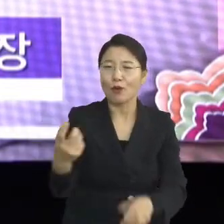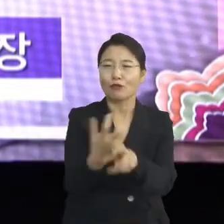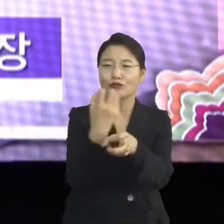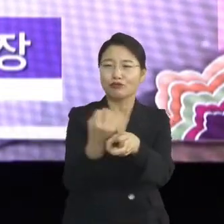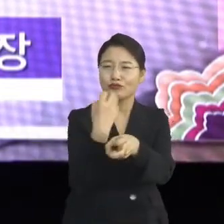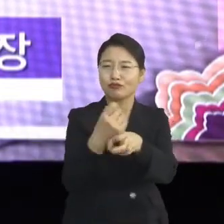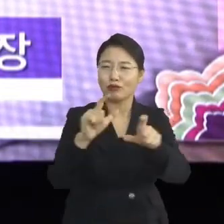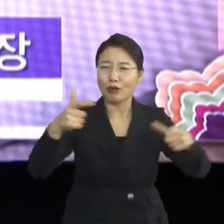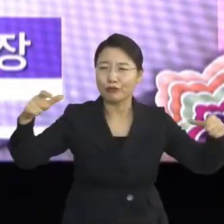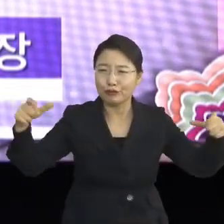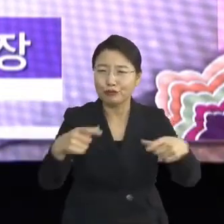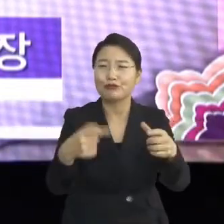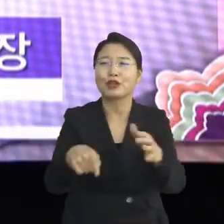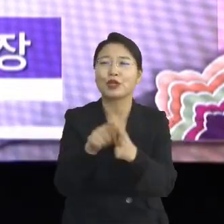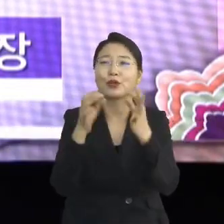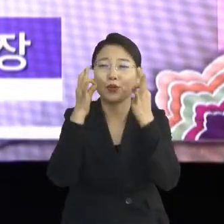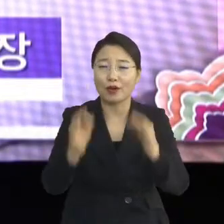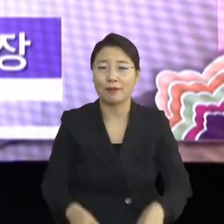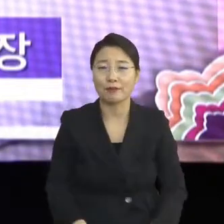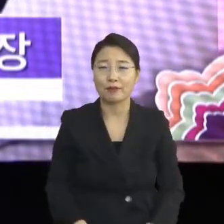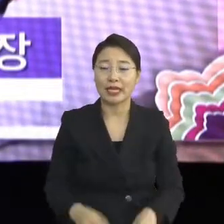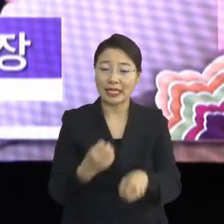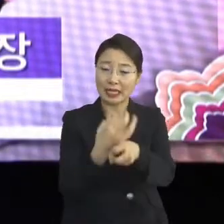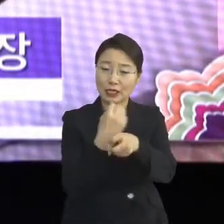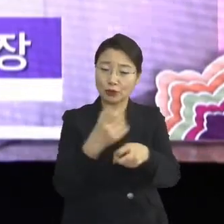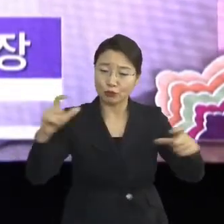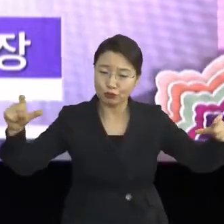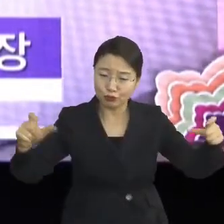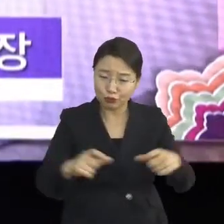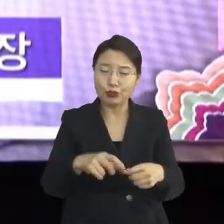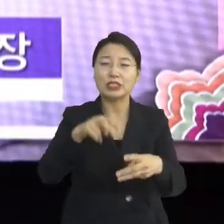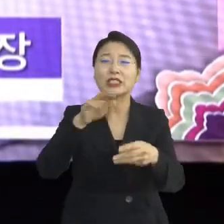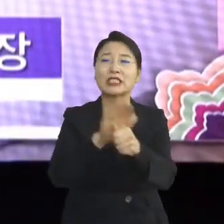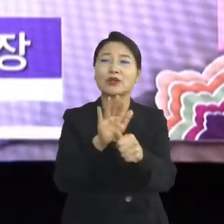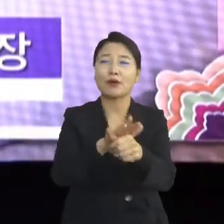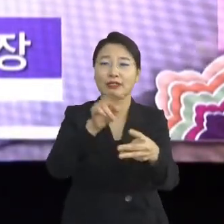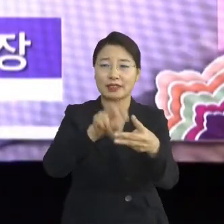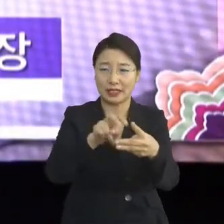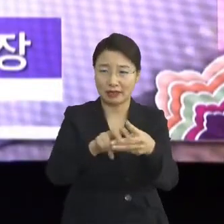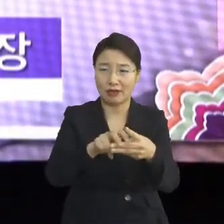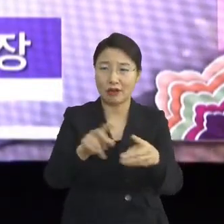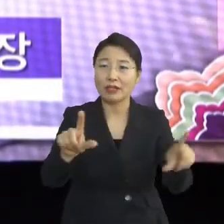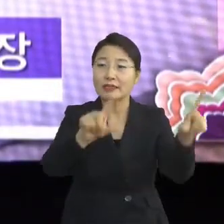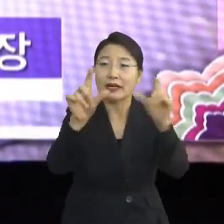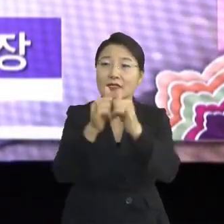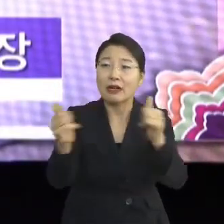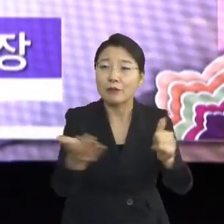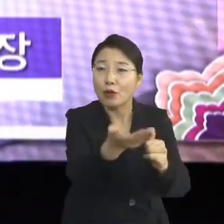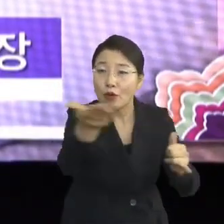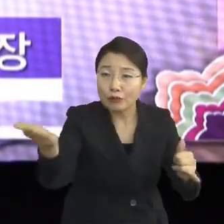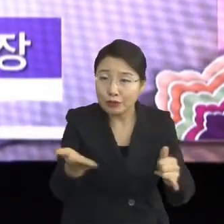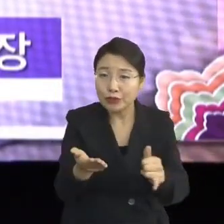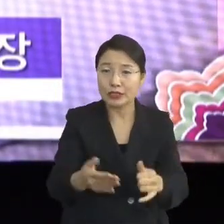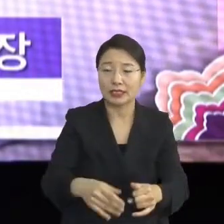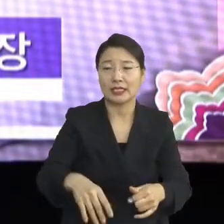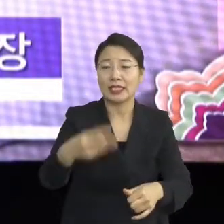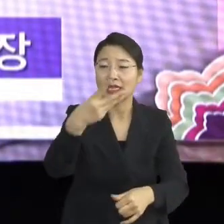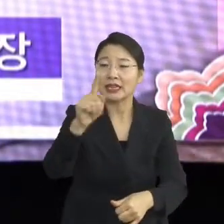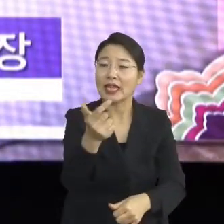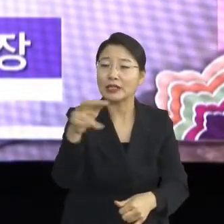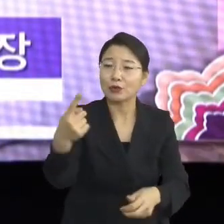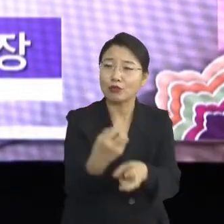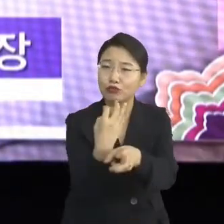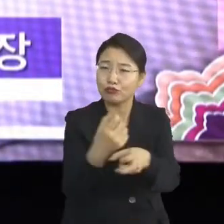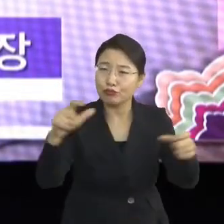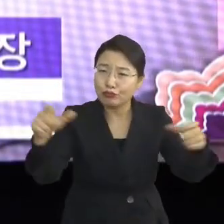우리 동대문구 탄소 중립 지원센터는 우리 주민들의 그 탄소 중립 실천하는 데 있어서 조금이나마 보탬이 되고자